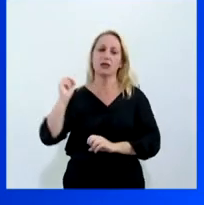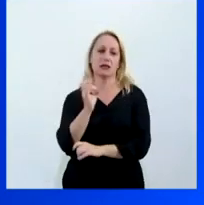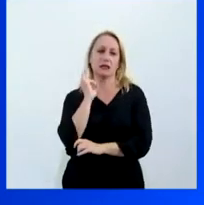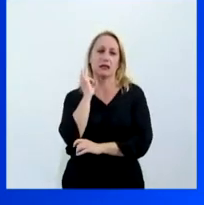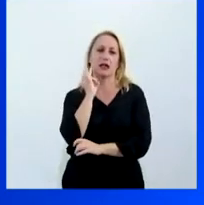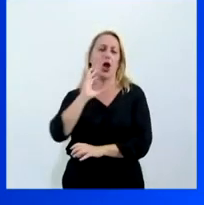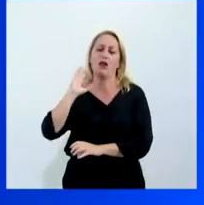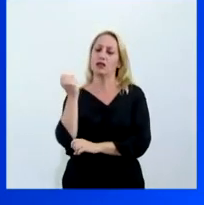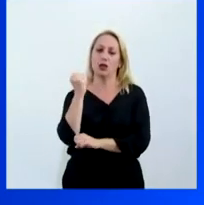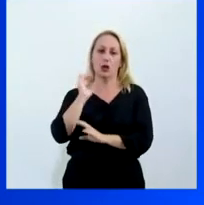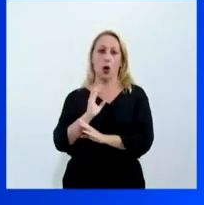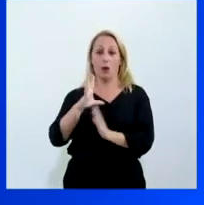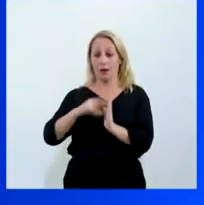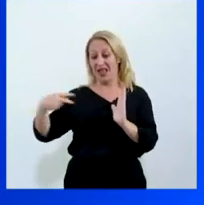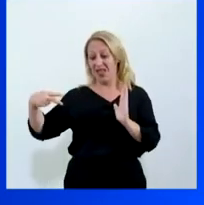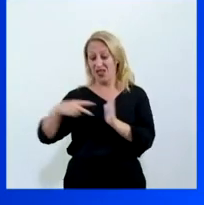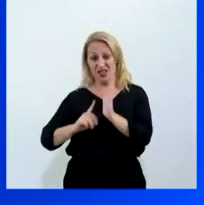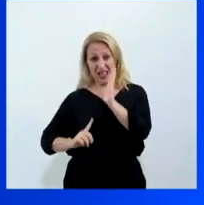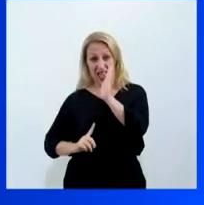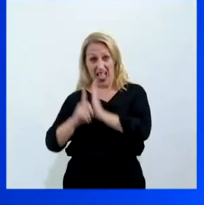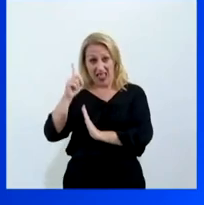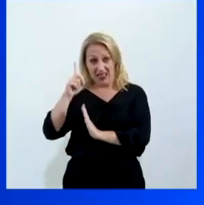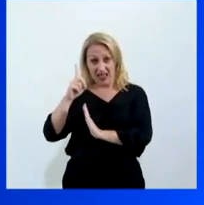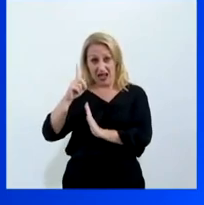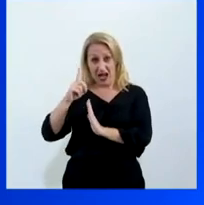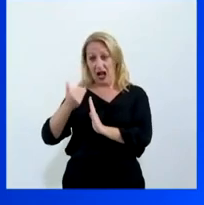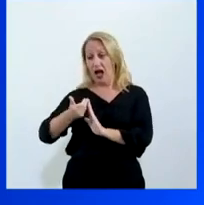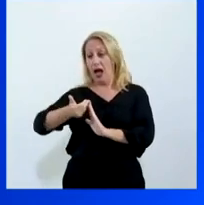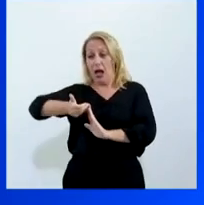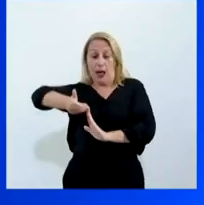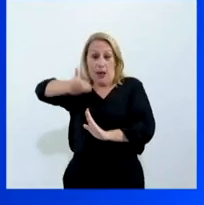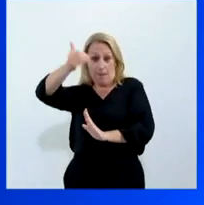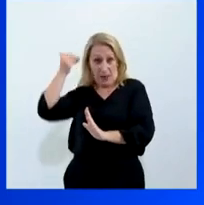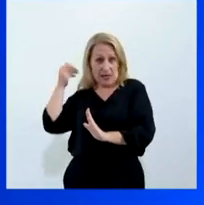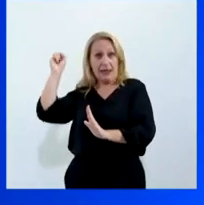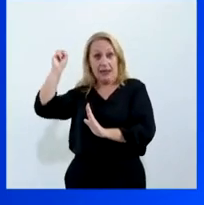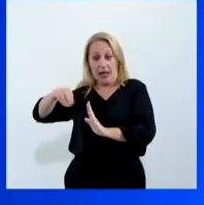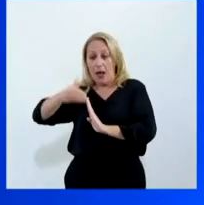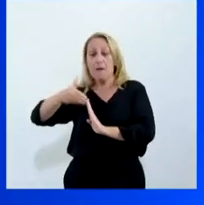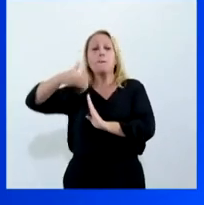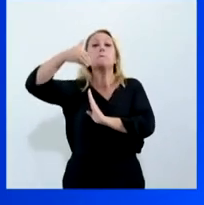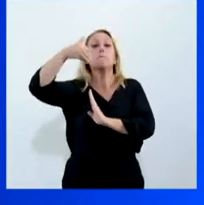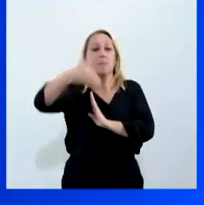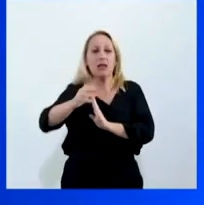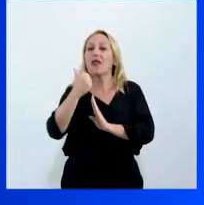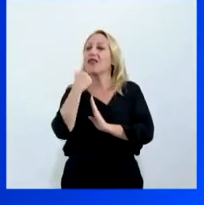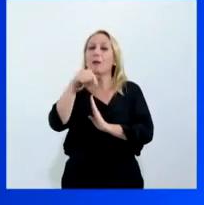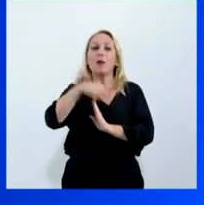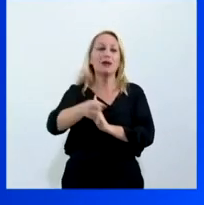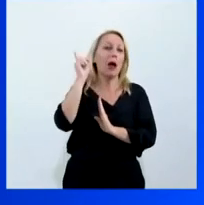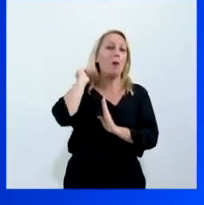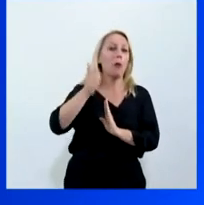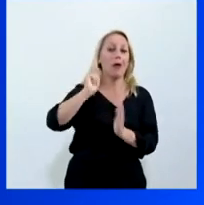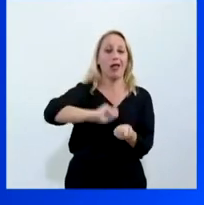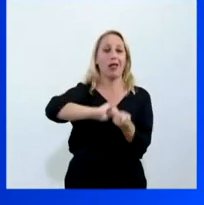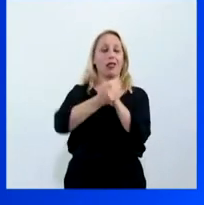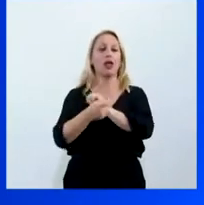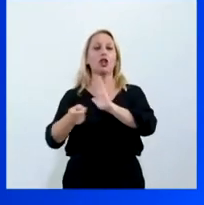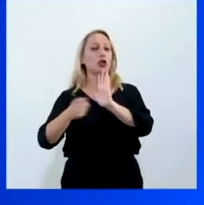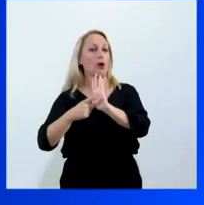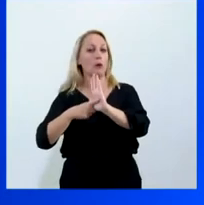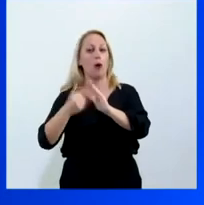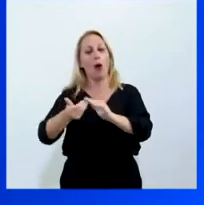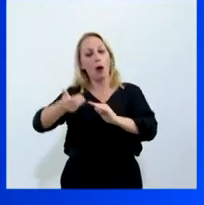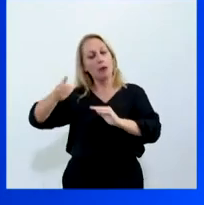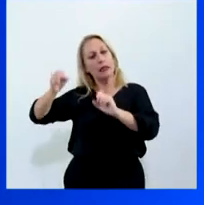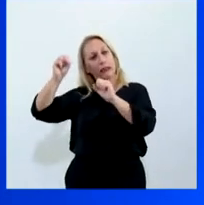ένα όριο και αυτό είναι το 2011. Οτιδήποτε μετά από αυτό δεν μπορεί να νομιμοποιηθεί. Γι' αυτό και πρέπει να είμαστε πολύ κάθετοι, έτσι